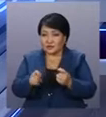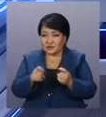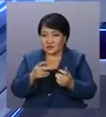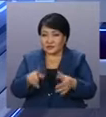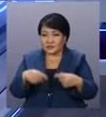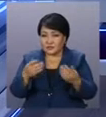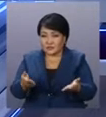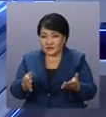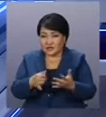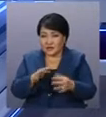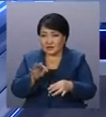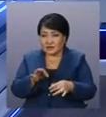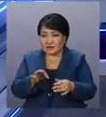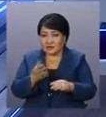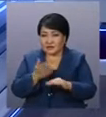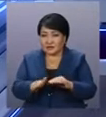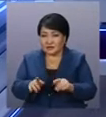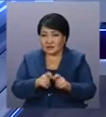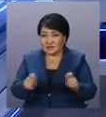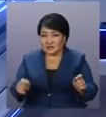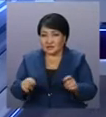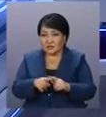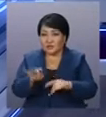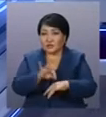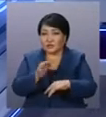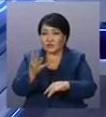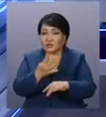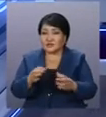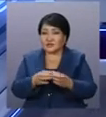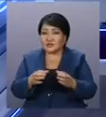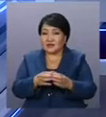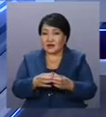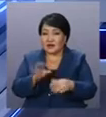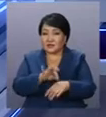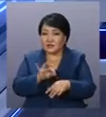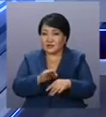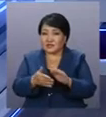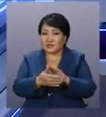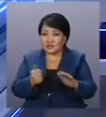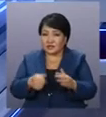Емханалар сол төртінші санаттағы шақыртуларға көмек көрсетеді.